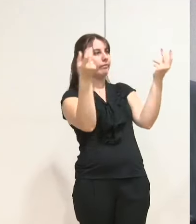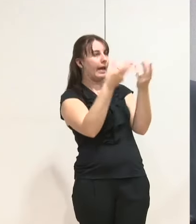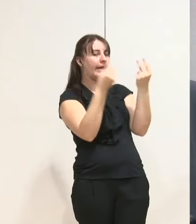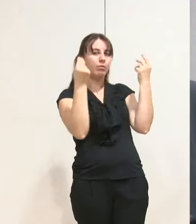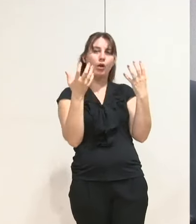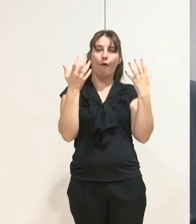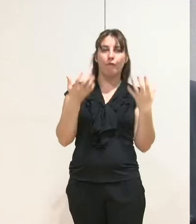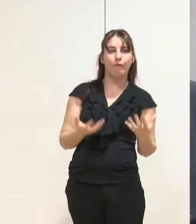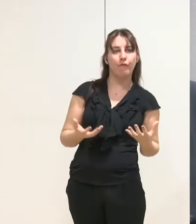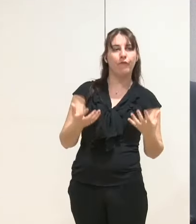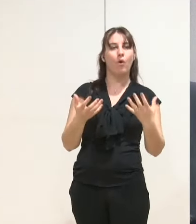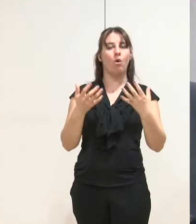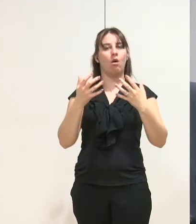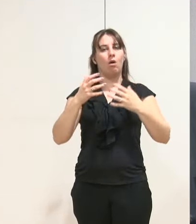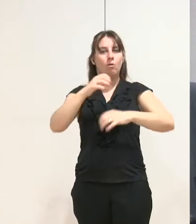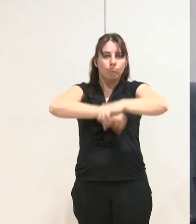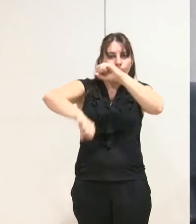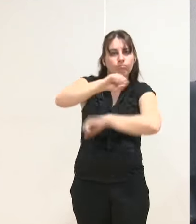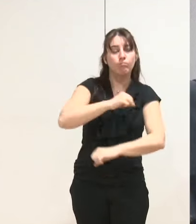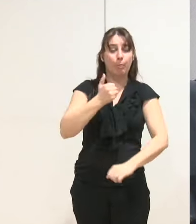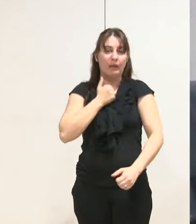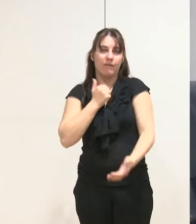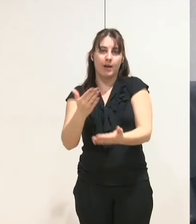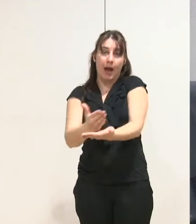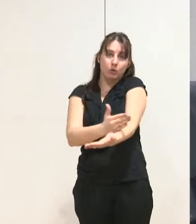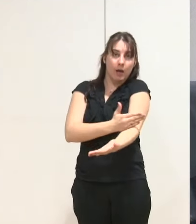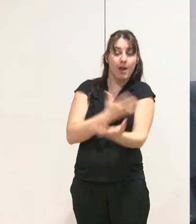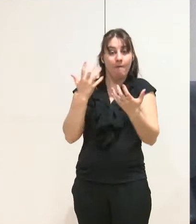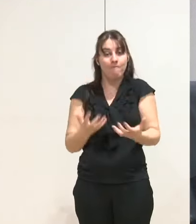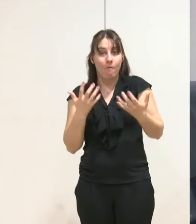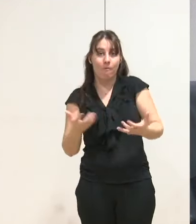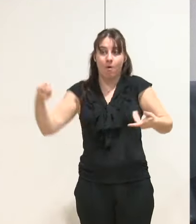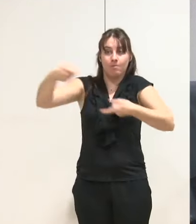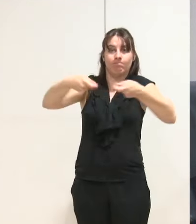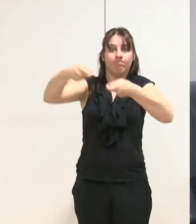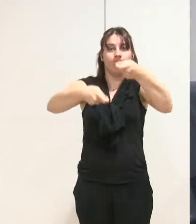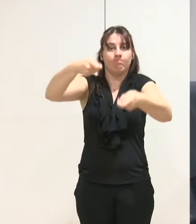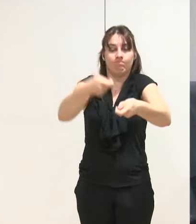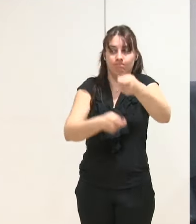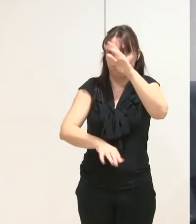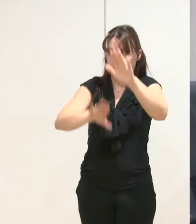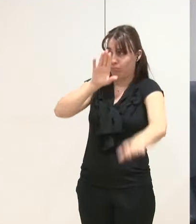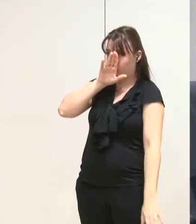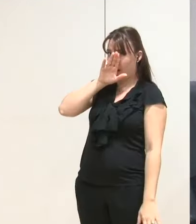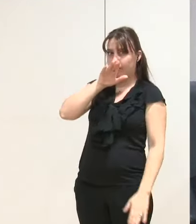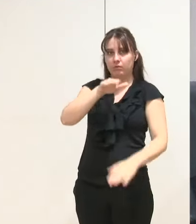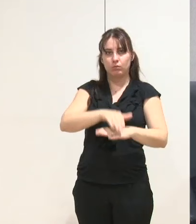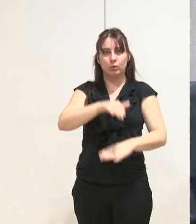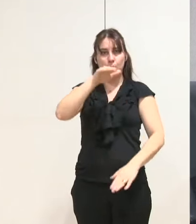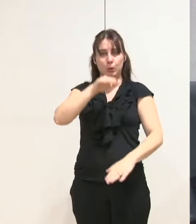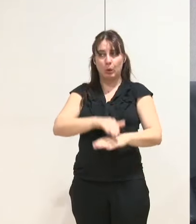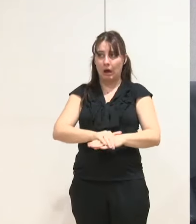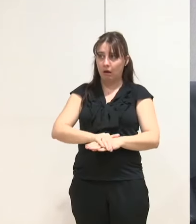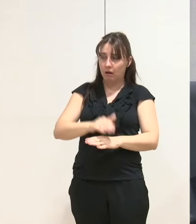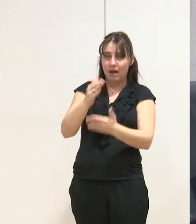développer l'actiononnariat privé d'alpexo et que ce soir c'est la fin de